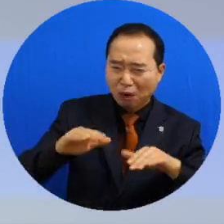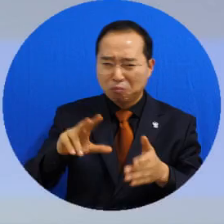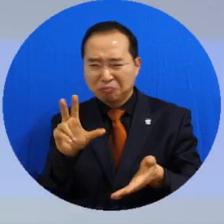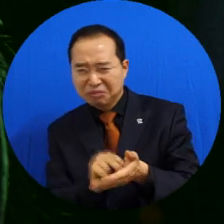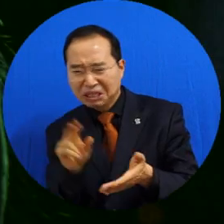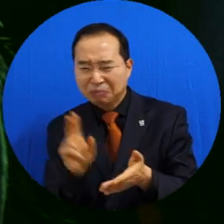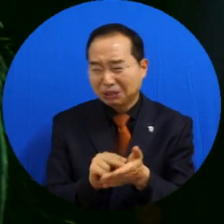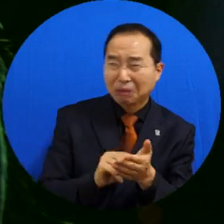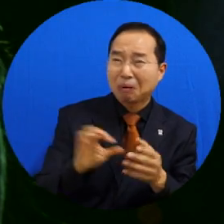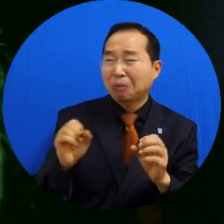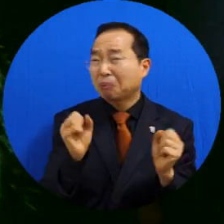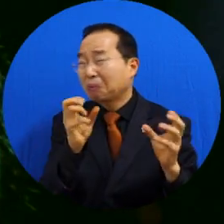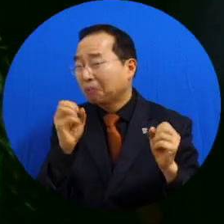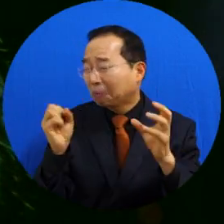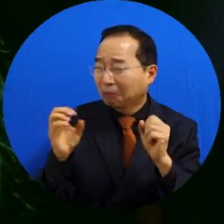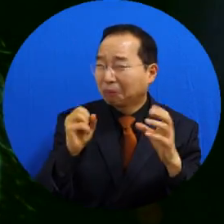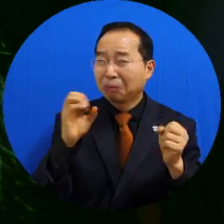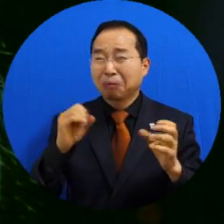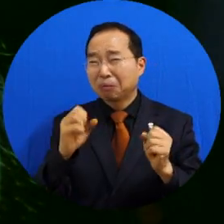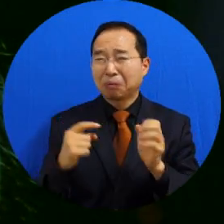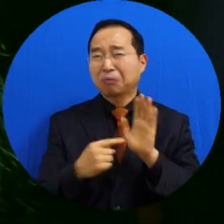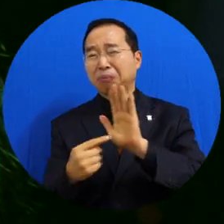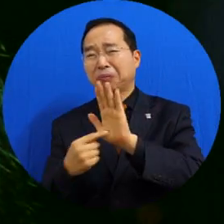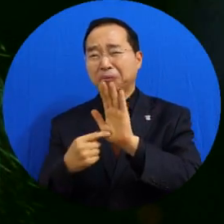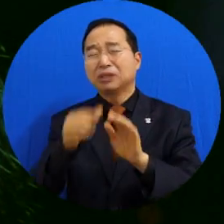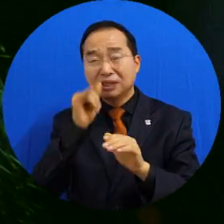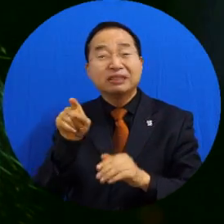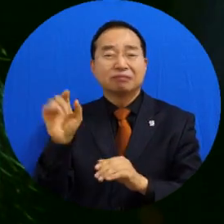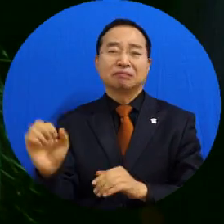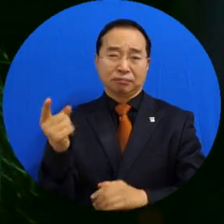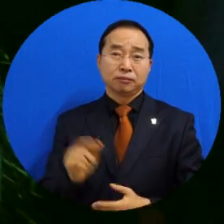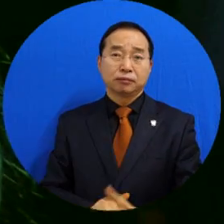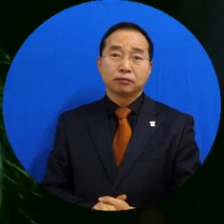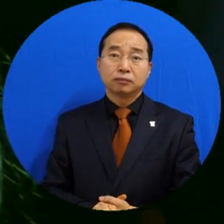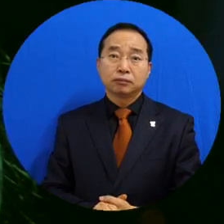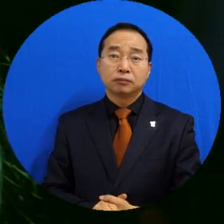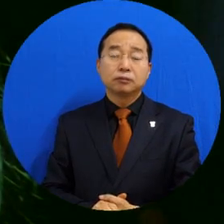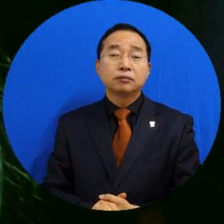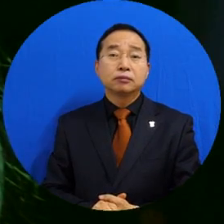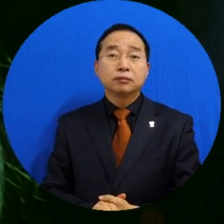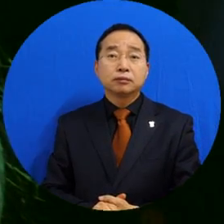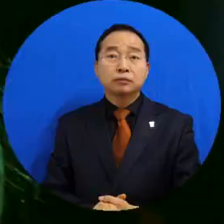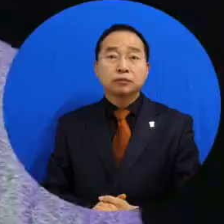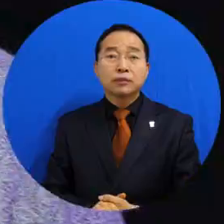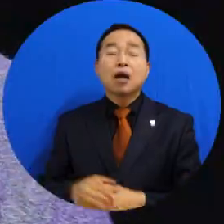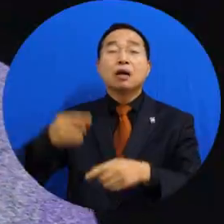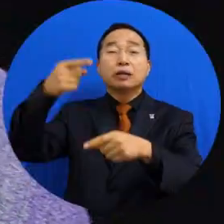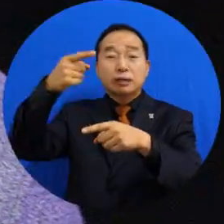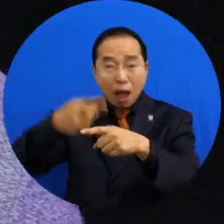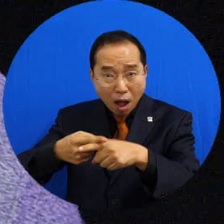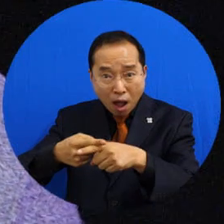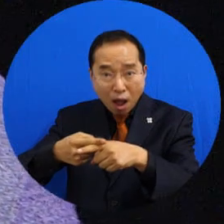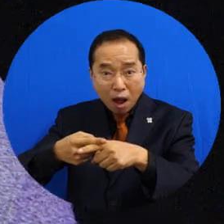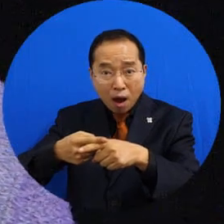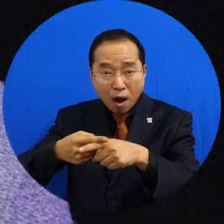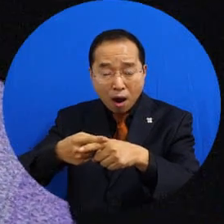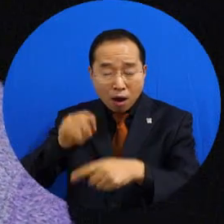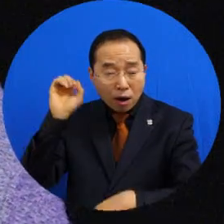이게 사실 대화가 굉장히 공론화가 돼 있었어요. 건강하게 막 그러던